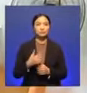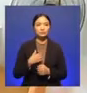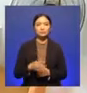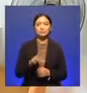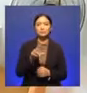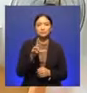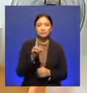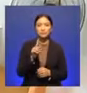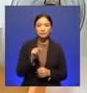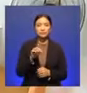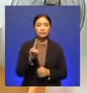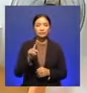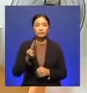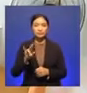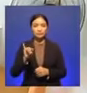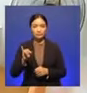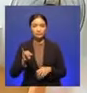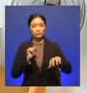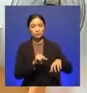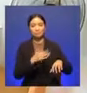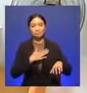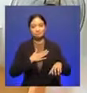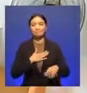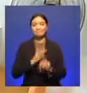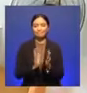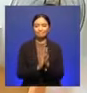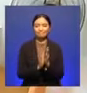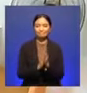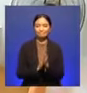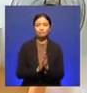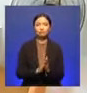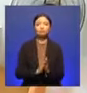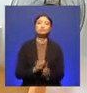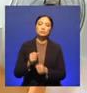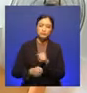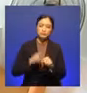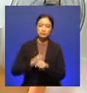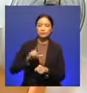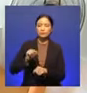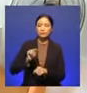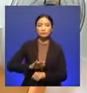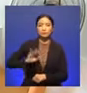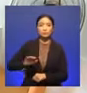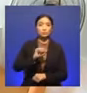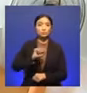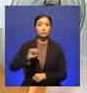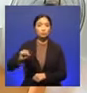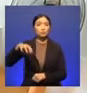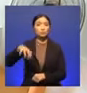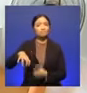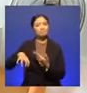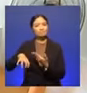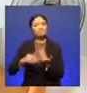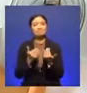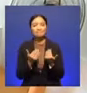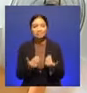TDRI ครับก็อย่างแรกก็ขอชื่นชมนะครับเป็นงาน20ปีของสสส.นะครับผมคิดว่าเซสชันนี้เ